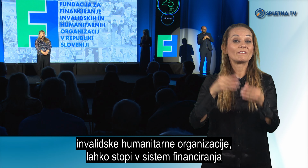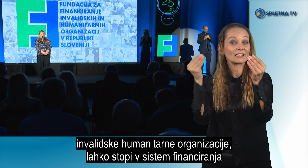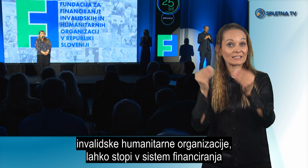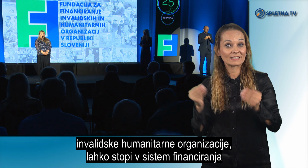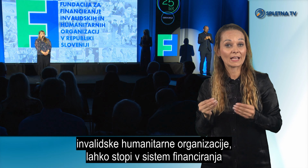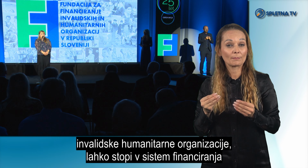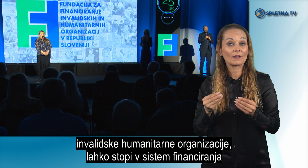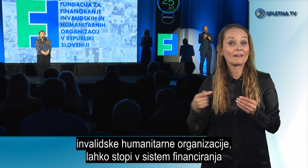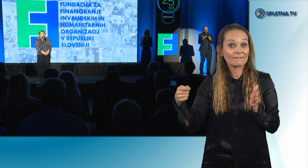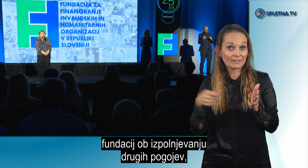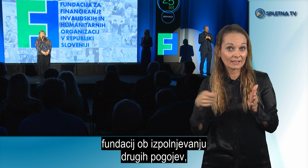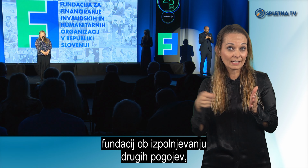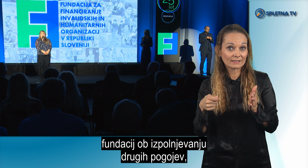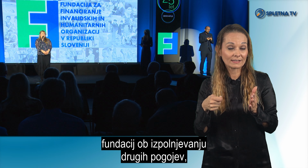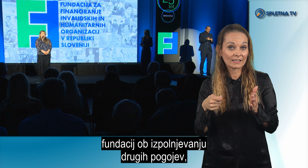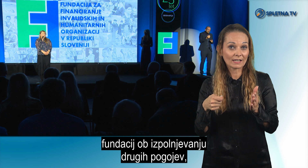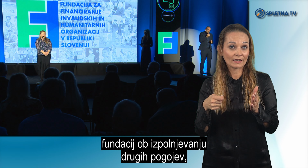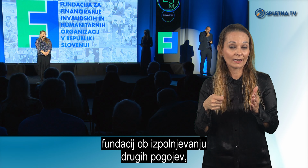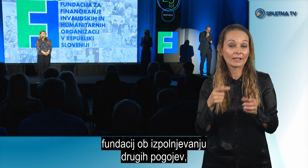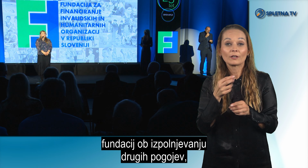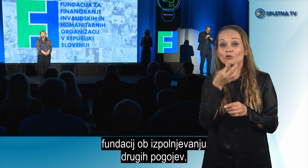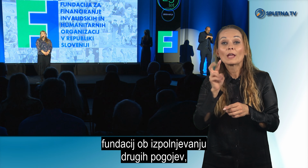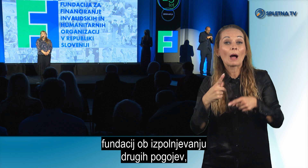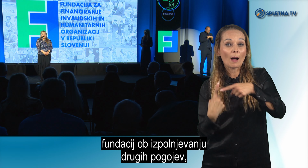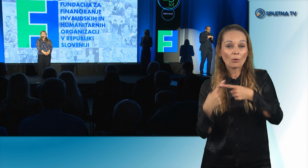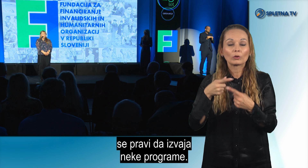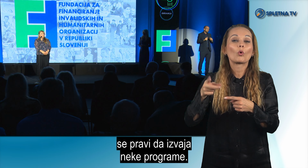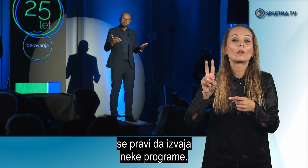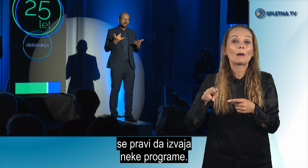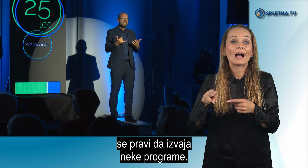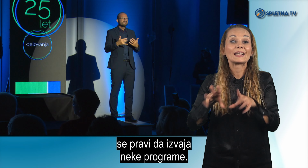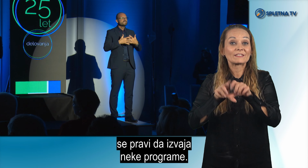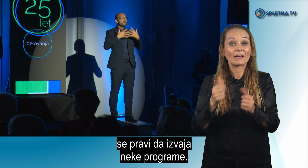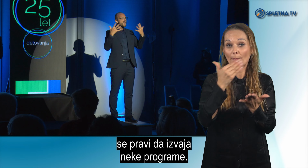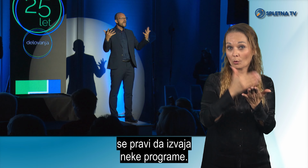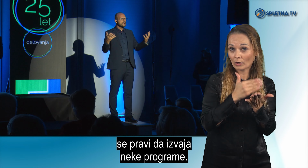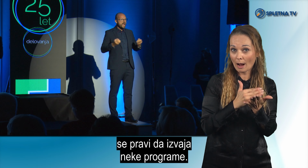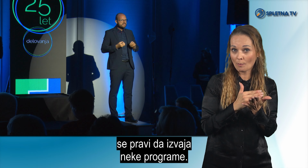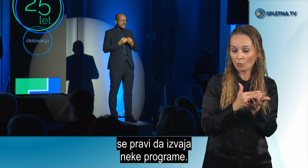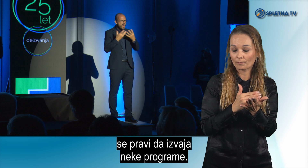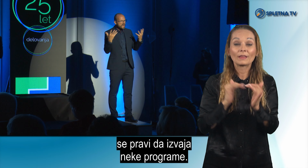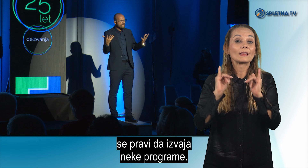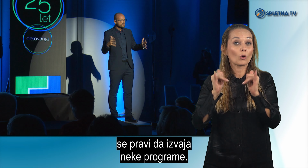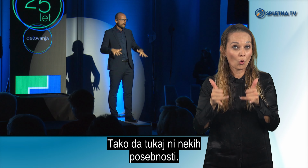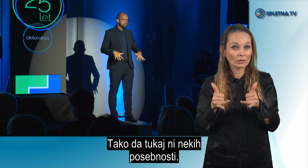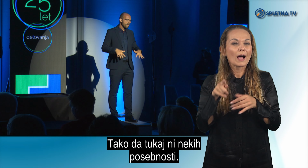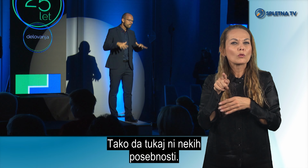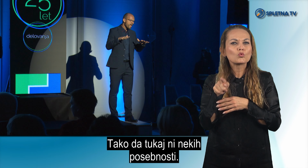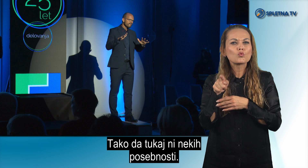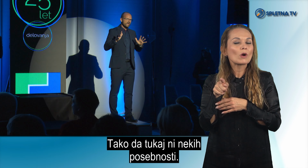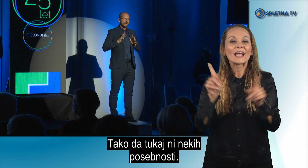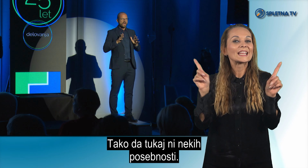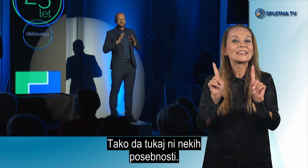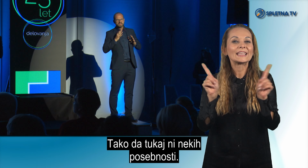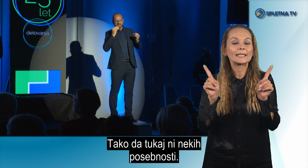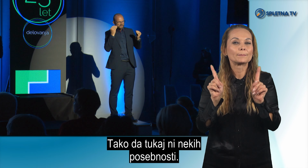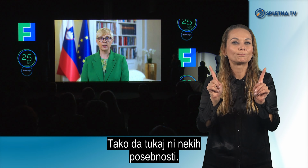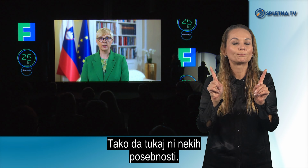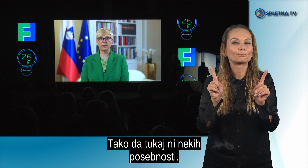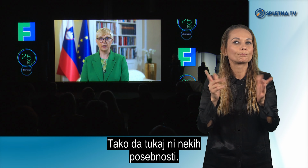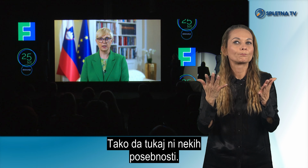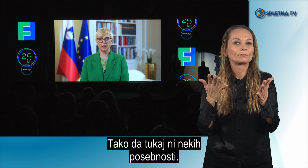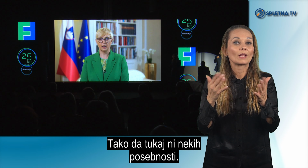v sistem financiranja fundacije ob izpolnjevanju nekih drugih pogojev, se pravi, da izvaja neke programe. Tako da tukaj ni,